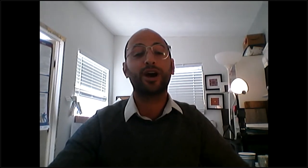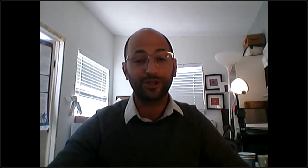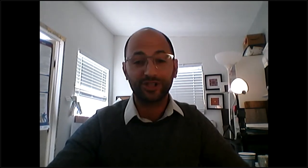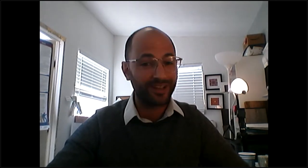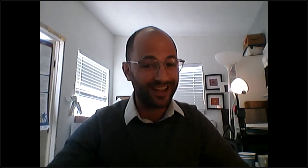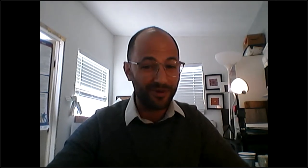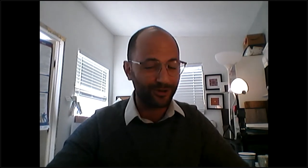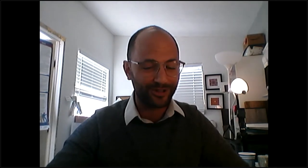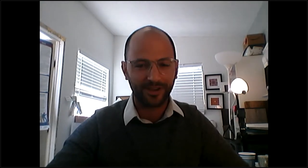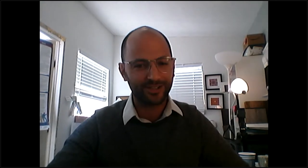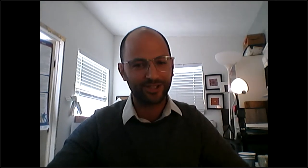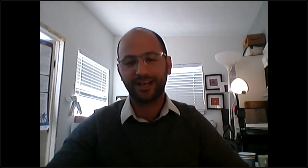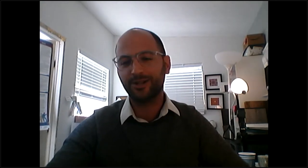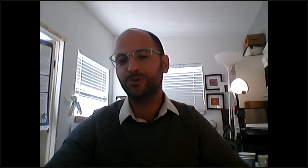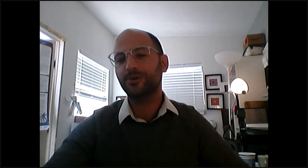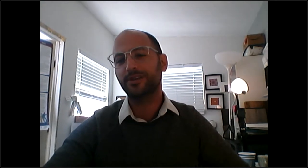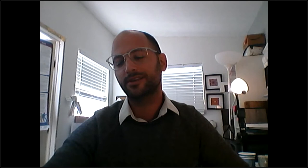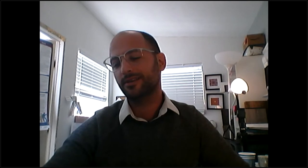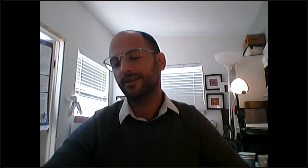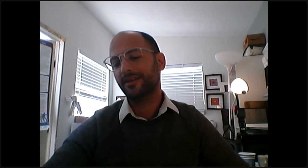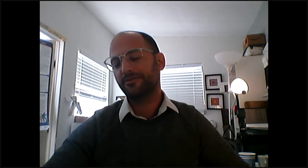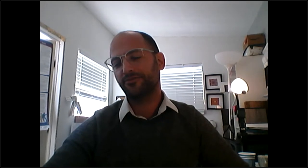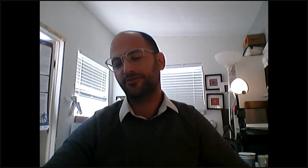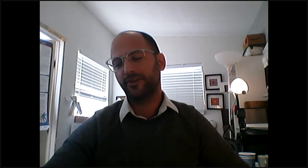בערך 8 חודשים לקבל אותה מהרגע שהתחלנו,